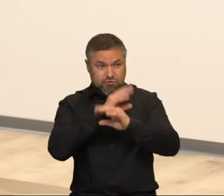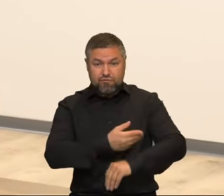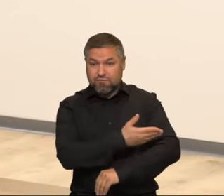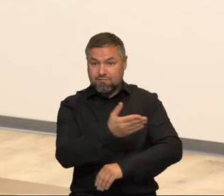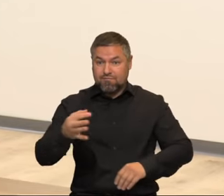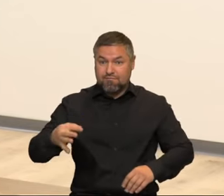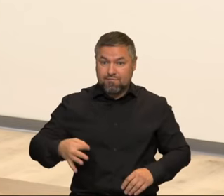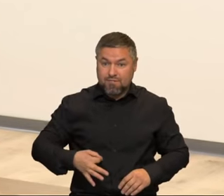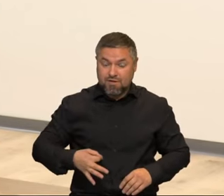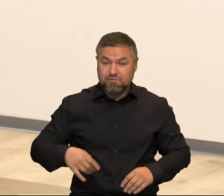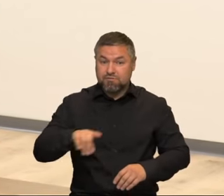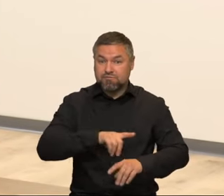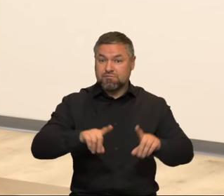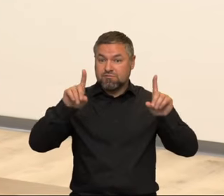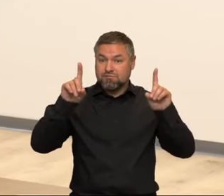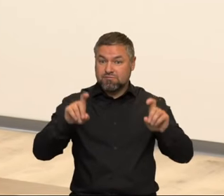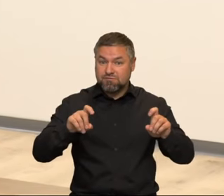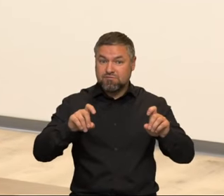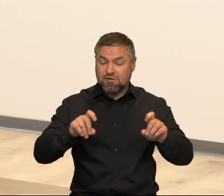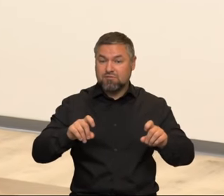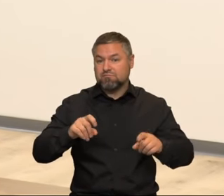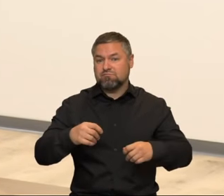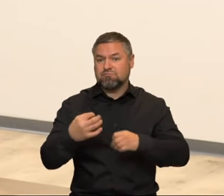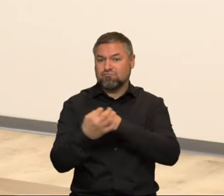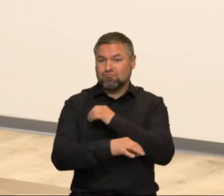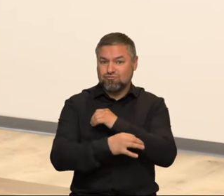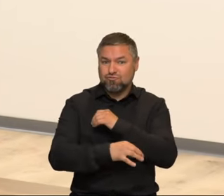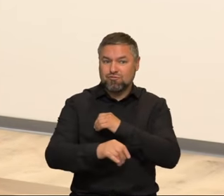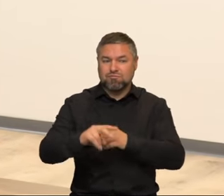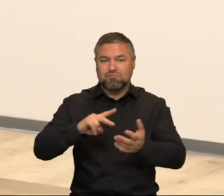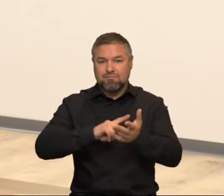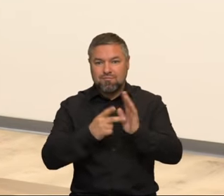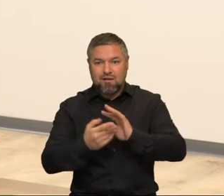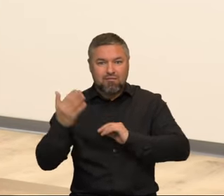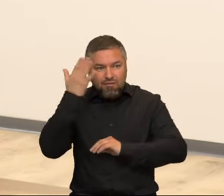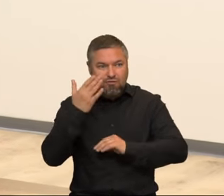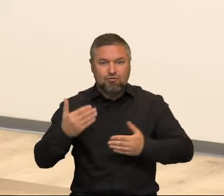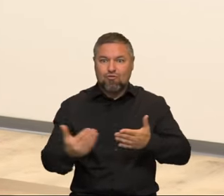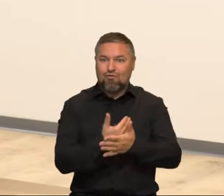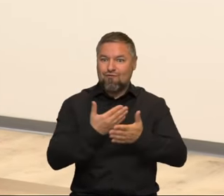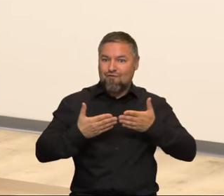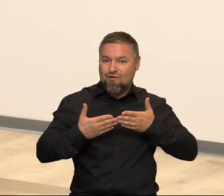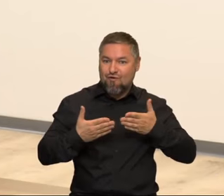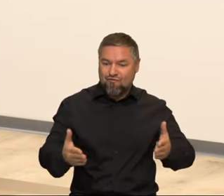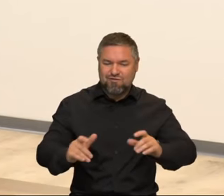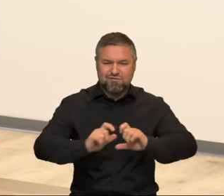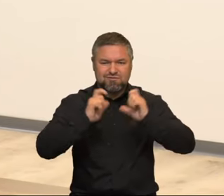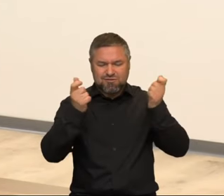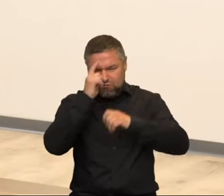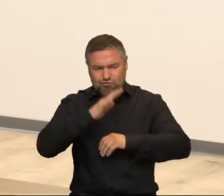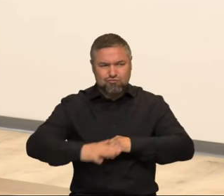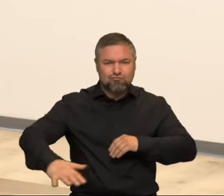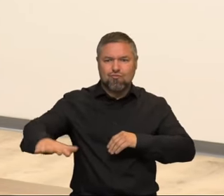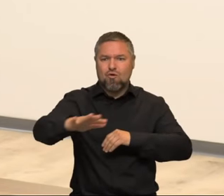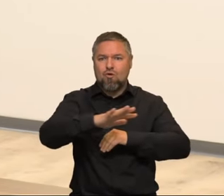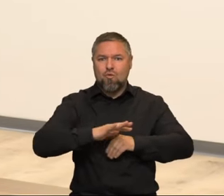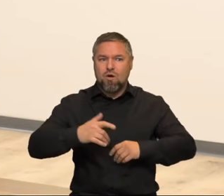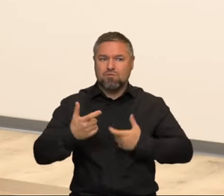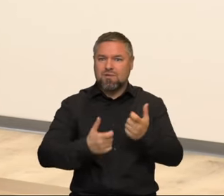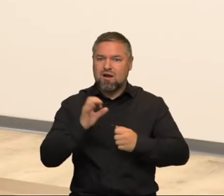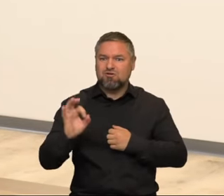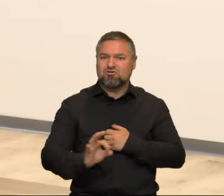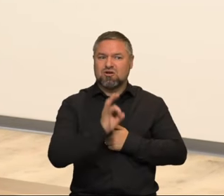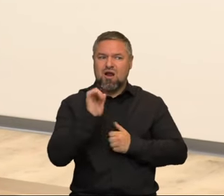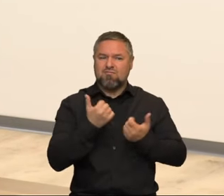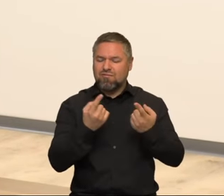Państwo. Inauguracja roku akademickiego jest czasem nadziei, planów i nowego otwarcia. Cała społeczność uczelni staje przed szansą,